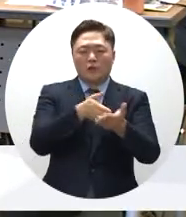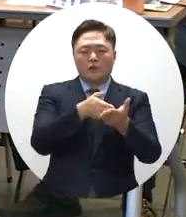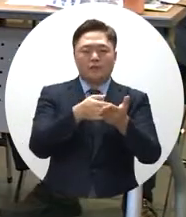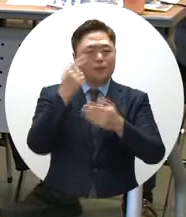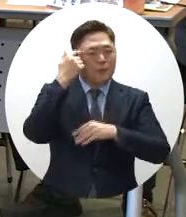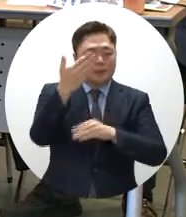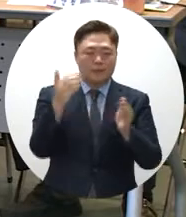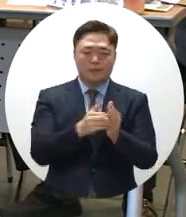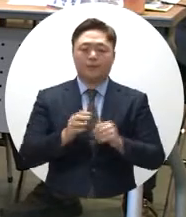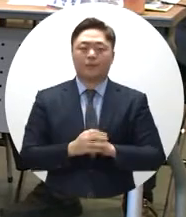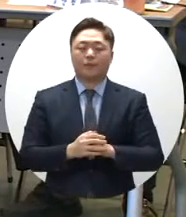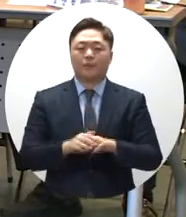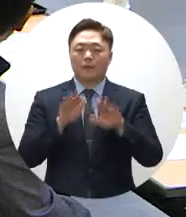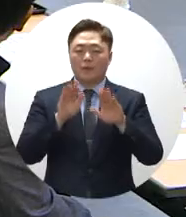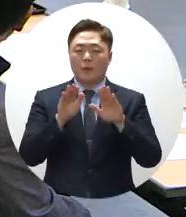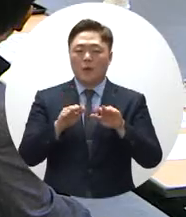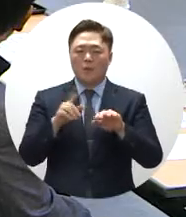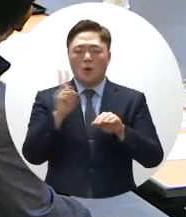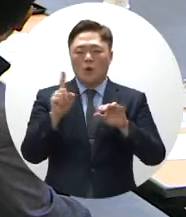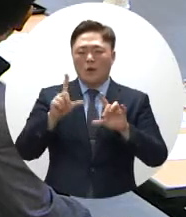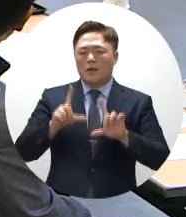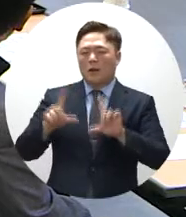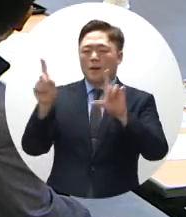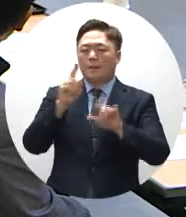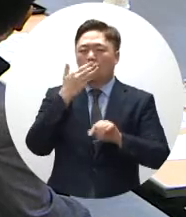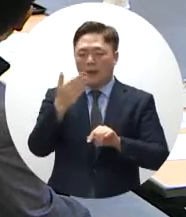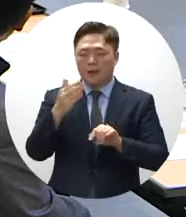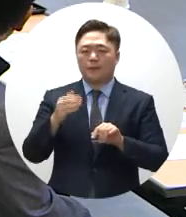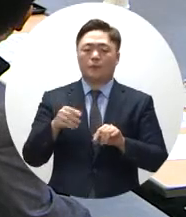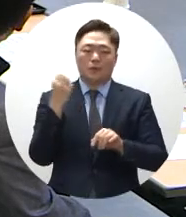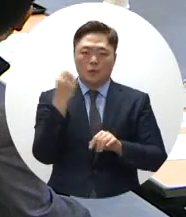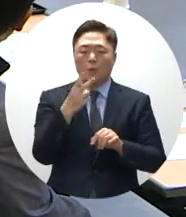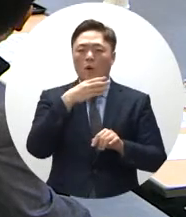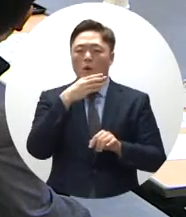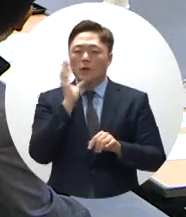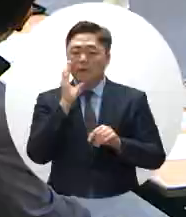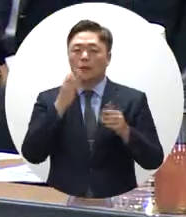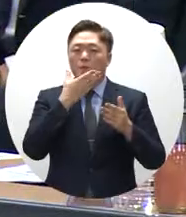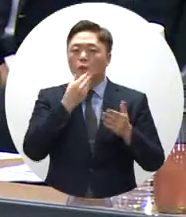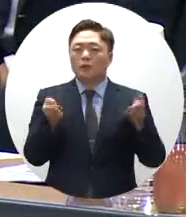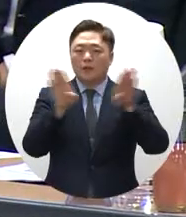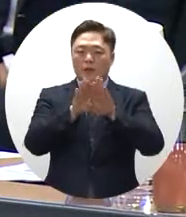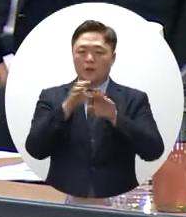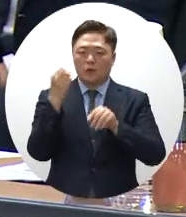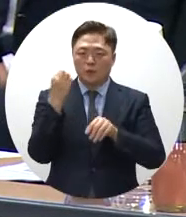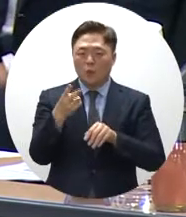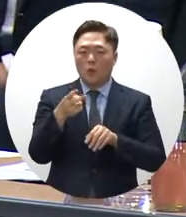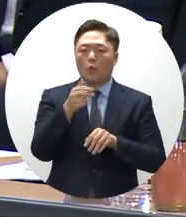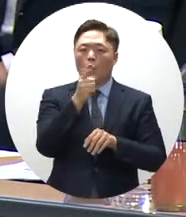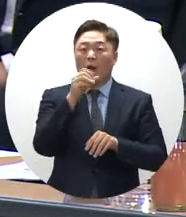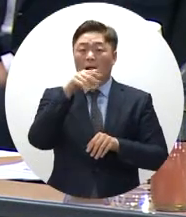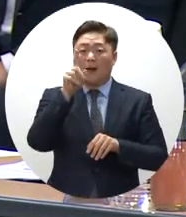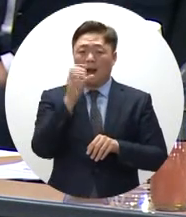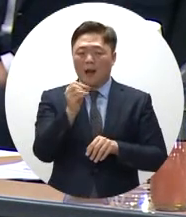건의했습니다. 또한 전천후 스포츠 테마파크 건립, 어르신 문화복지 종합회관 신축, 환강 취수원 선정에